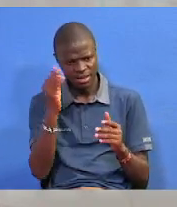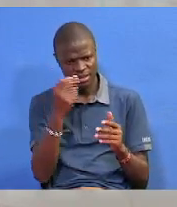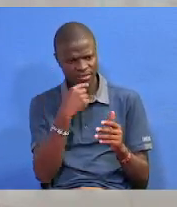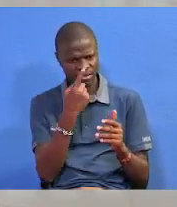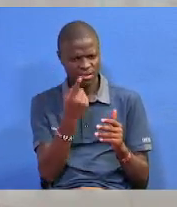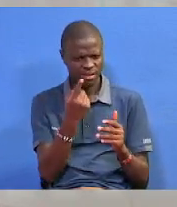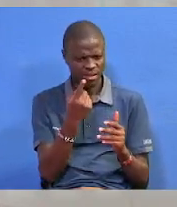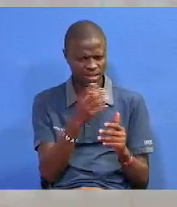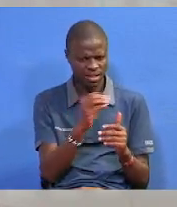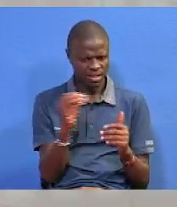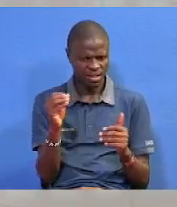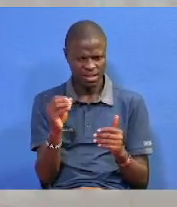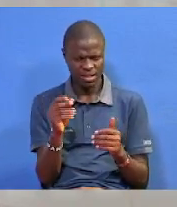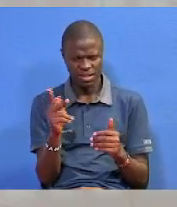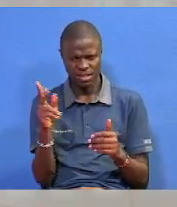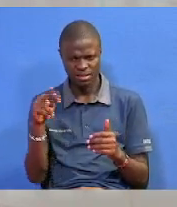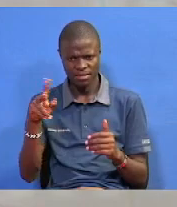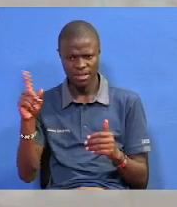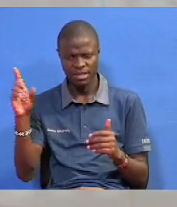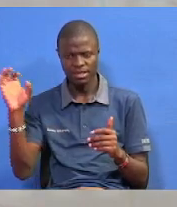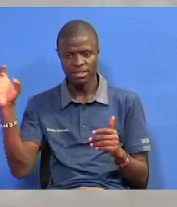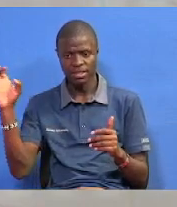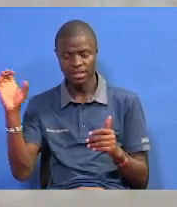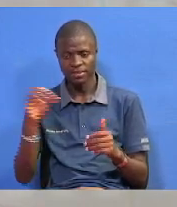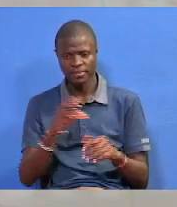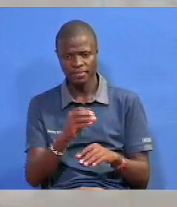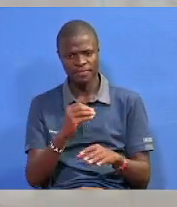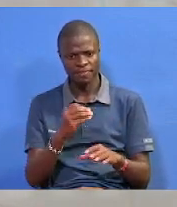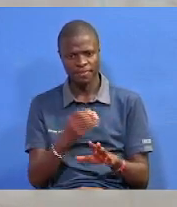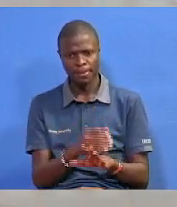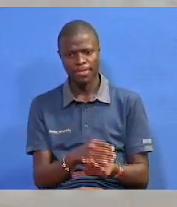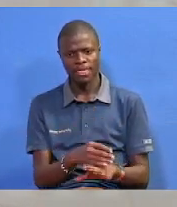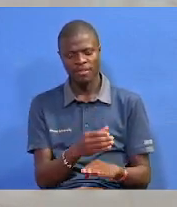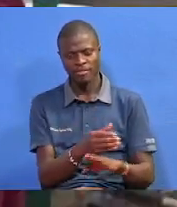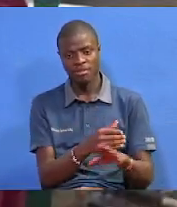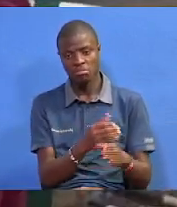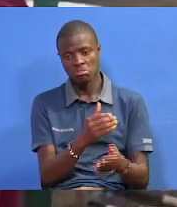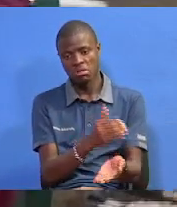tangu kuchukua usukani Septemba mwaka uliopita.